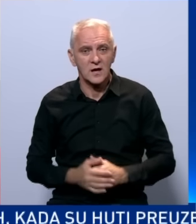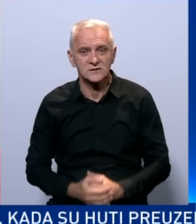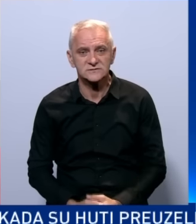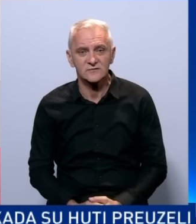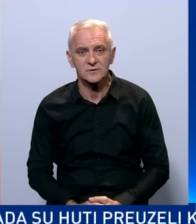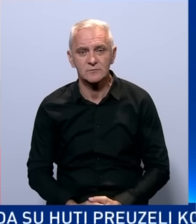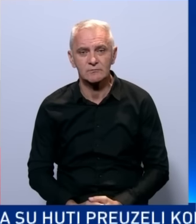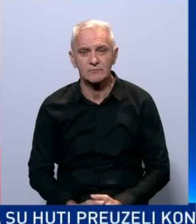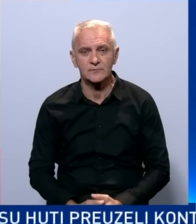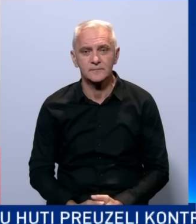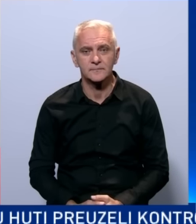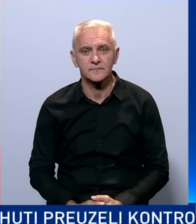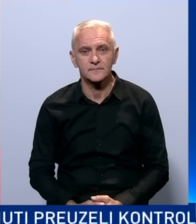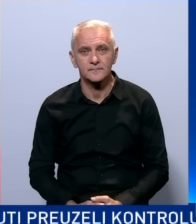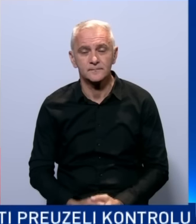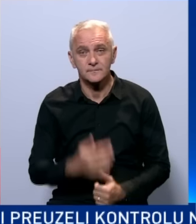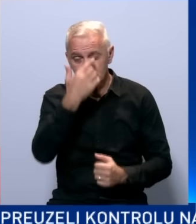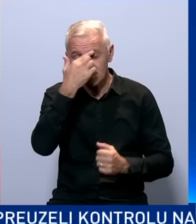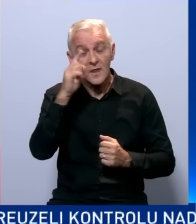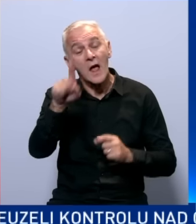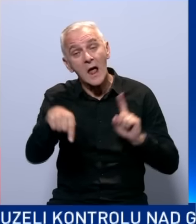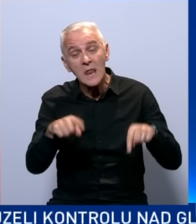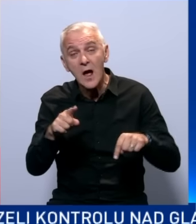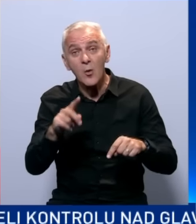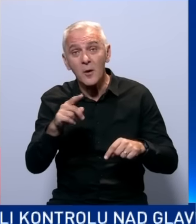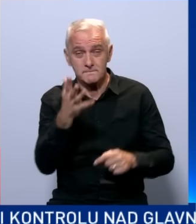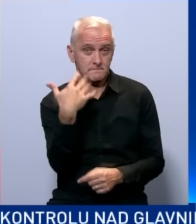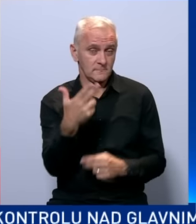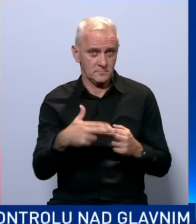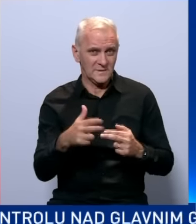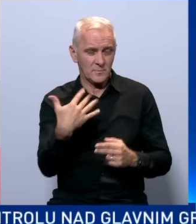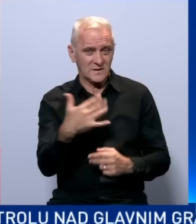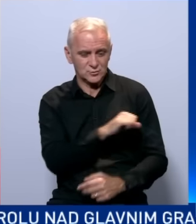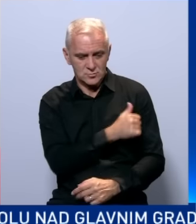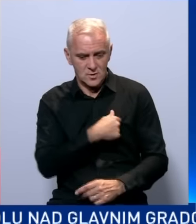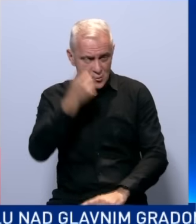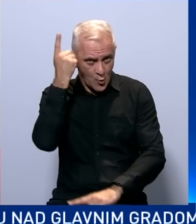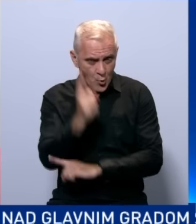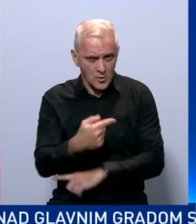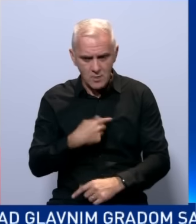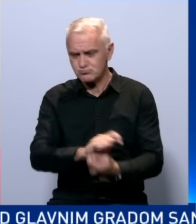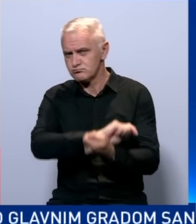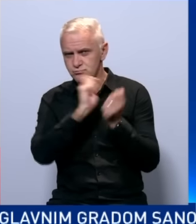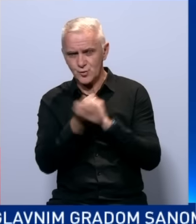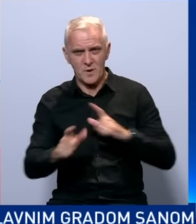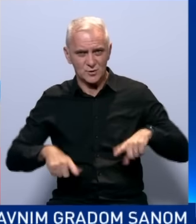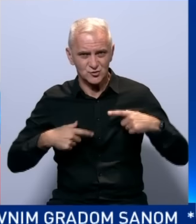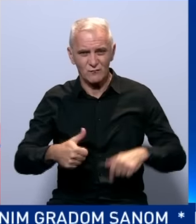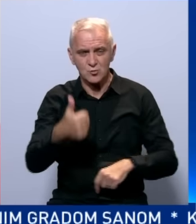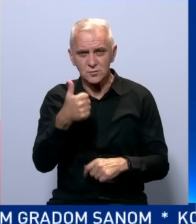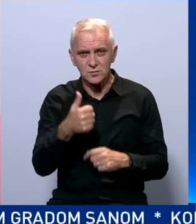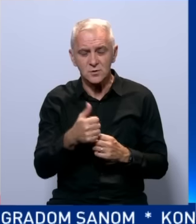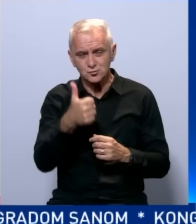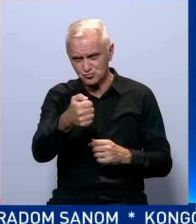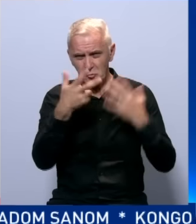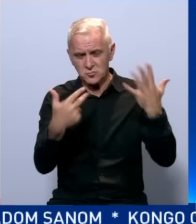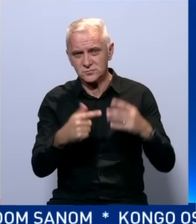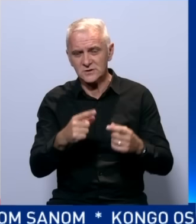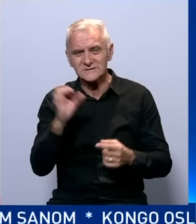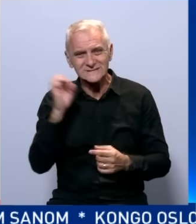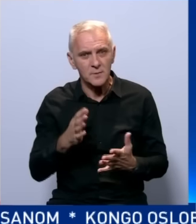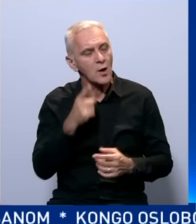sa 50 godina, skoro 50 godina donese odluku da promijeni svoj život za neki 180 stepeni, mislim da je